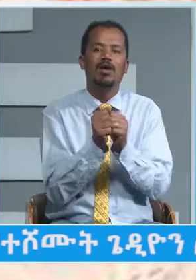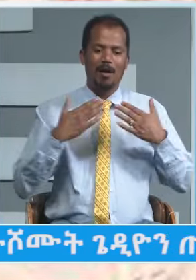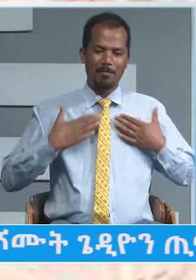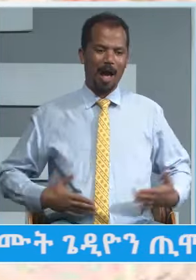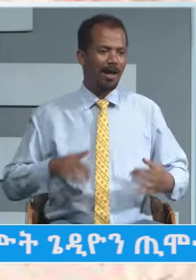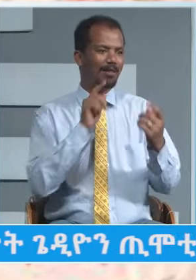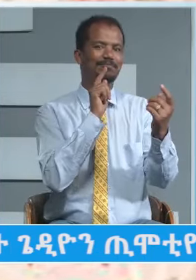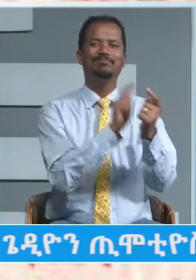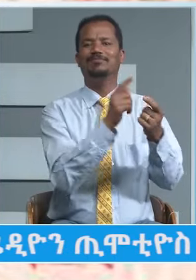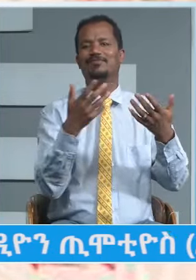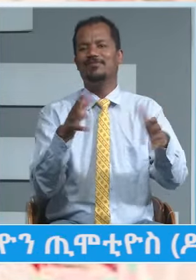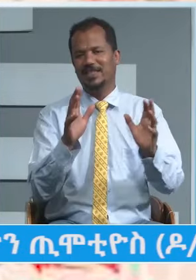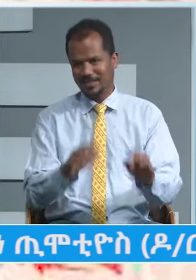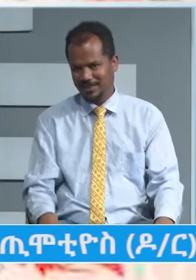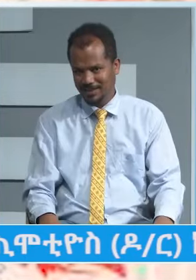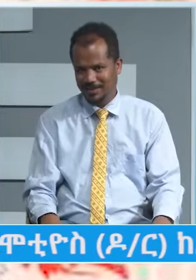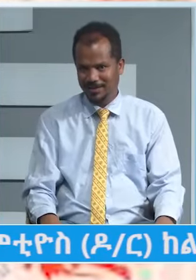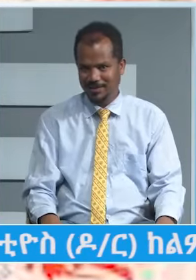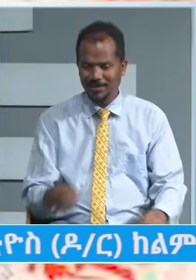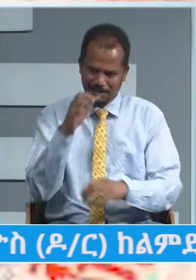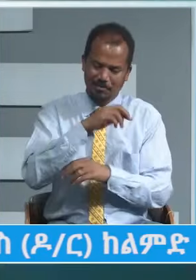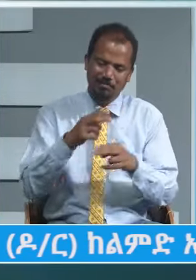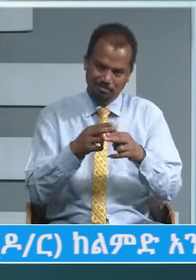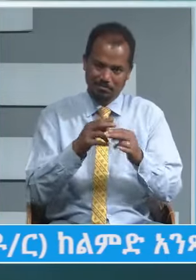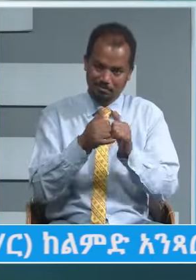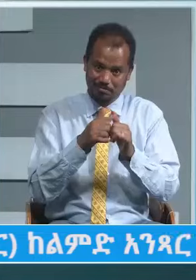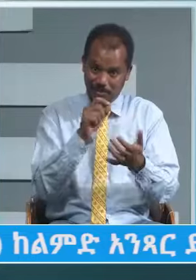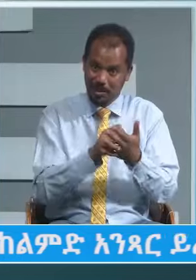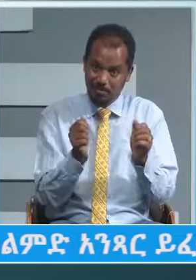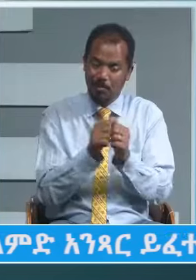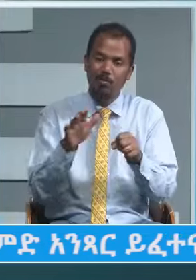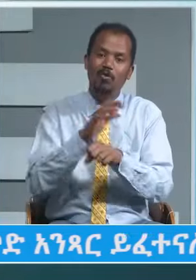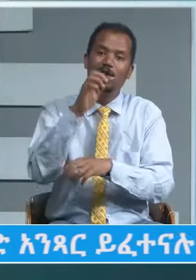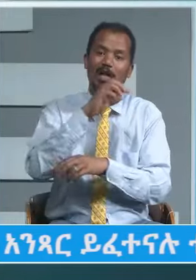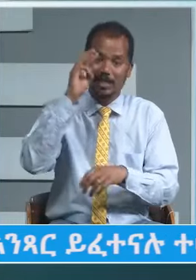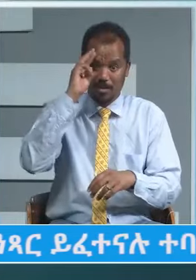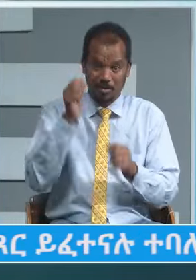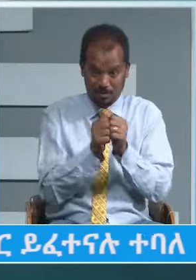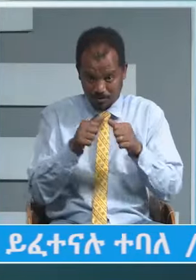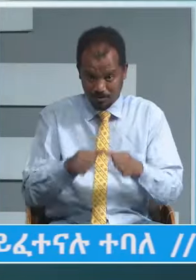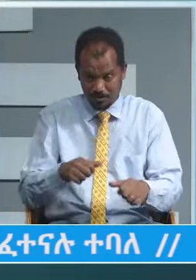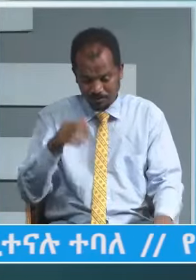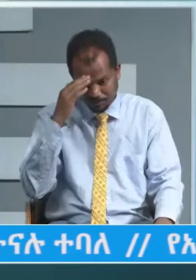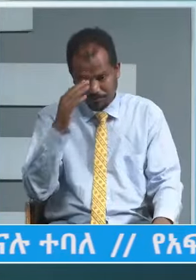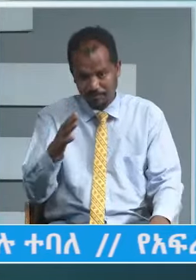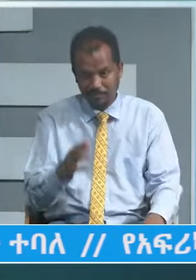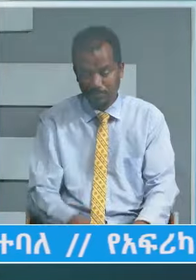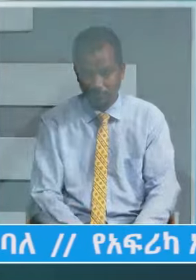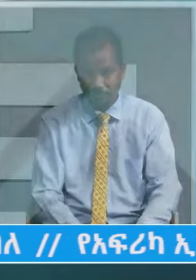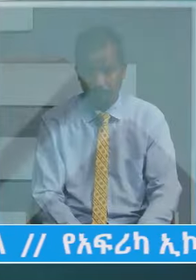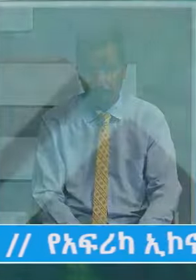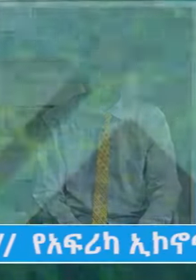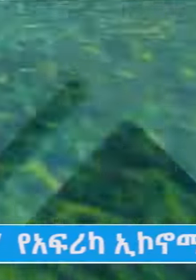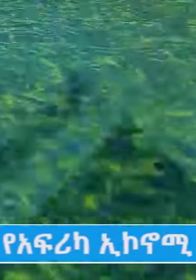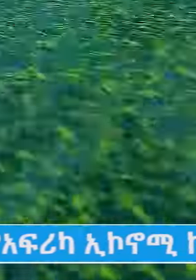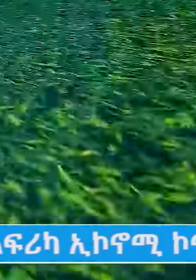ከክርስቲያኖ ሮናልዶ ጋር በአካል መገናኘት ችሏል። ከዕለቱ አጫጭር ስፖርታዊ ዘገባዎች ጋር ሙልቀን ሰለሞን አብሬያችሁ ቆየው። መልካም